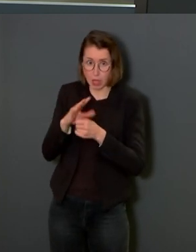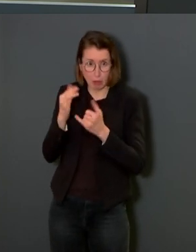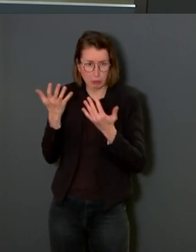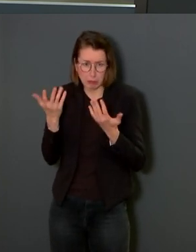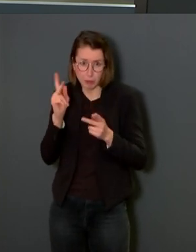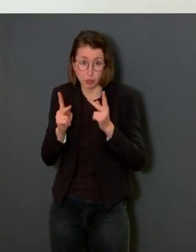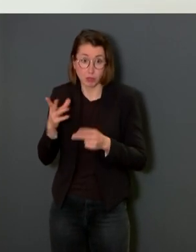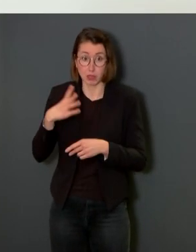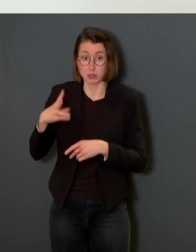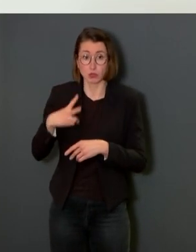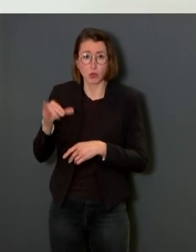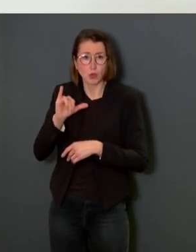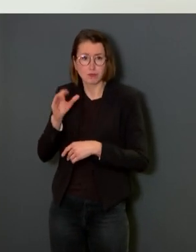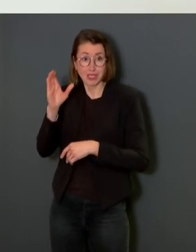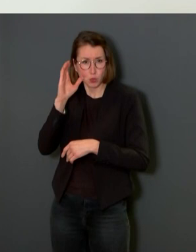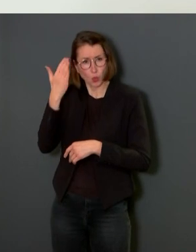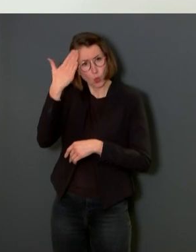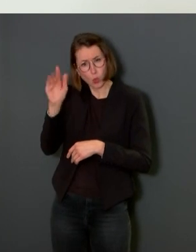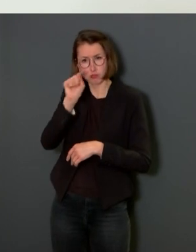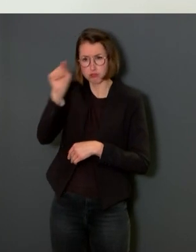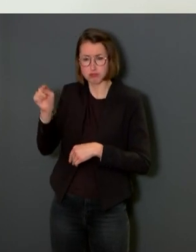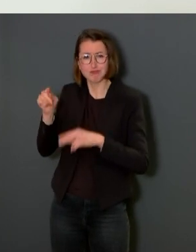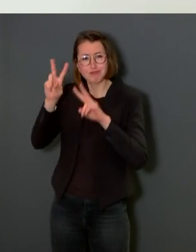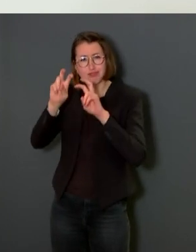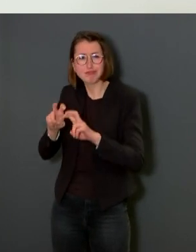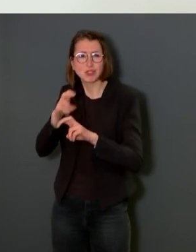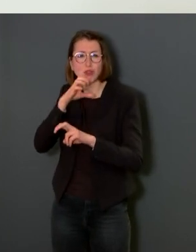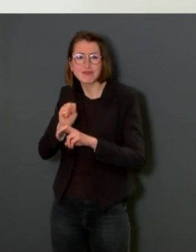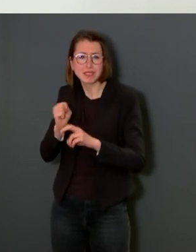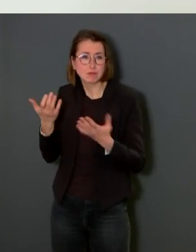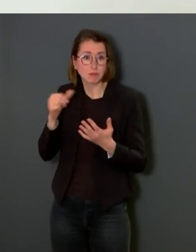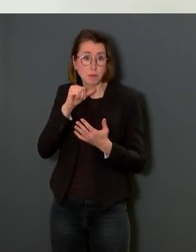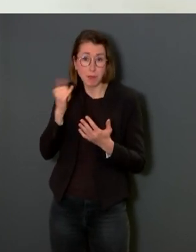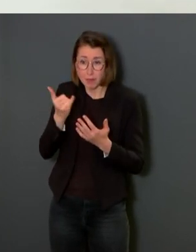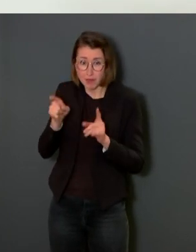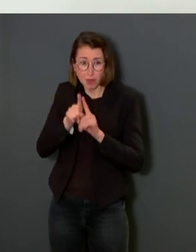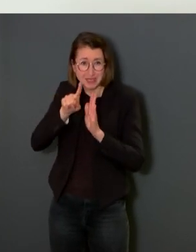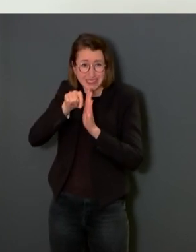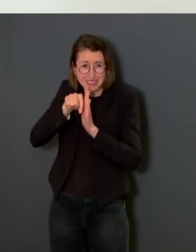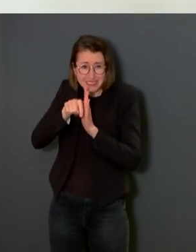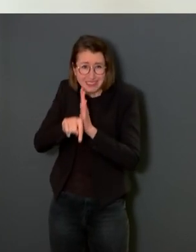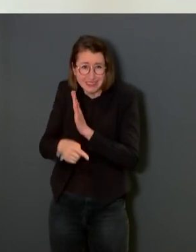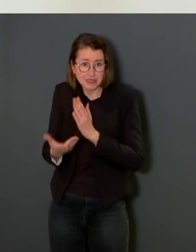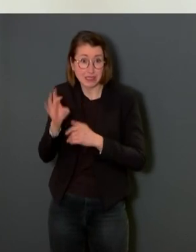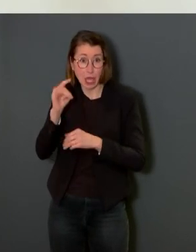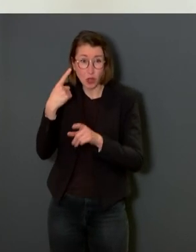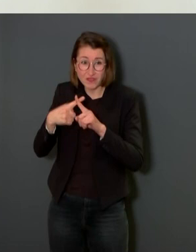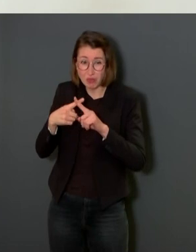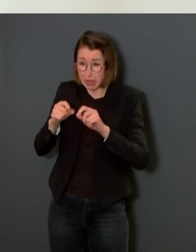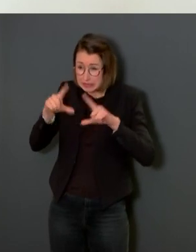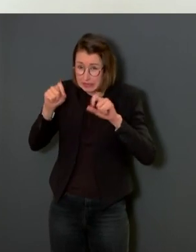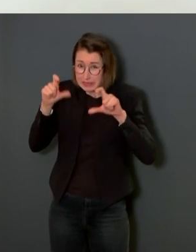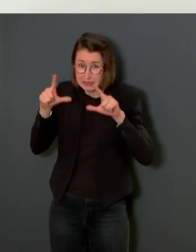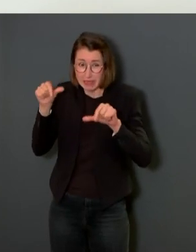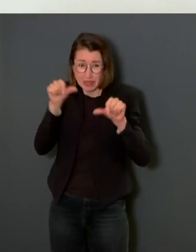prendre des cycles d'amplification beaucoup plus bas et qu'on ne confondra plus cas positif et malade du Covid. Parce que là, il y a, en termes de coûts-bénéfices, là, c'est un